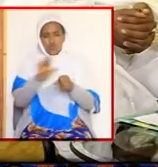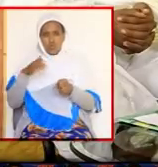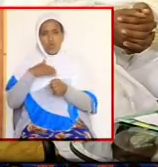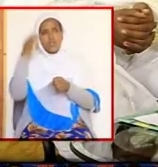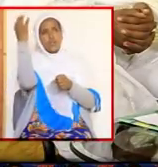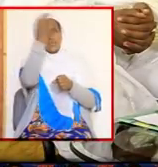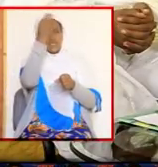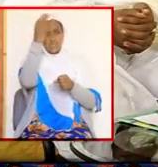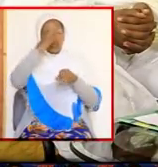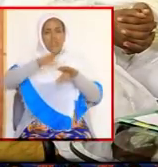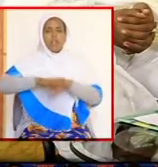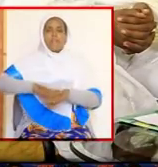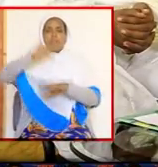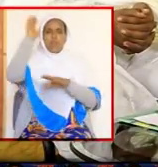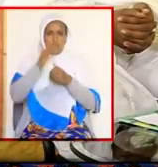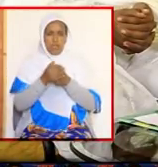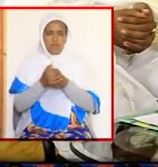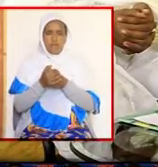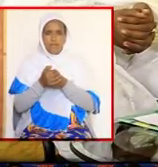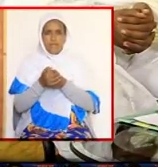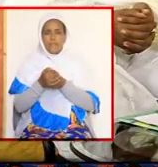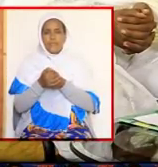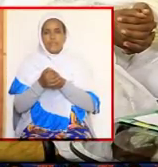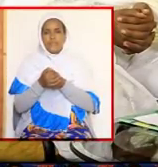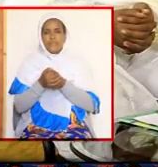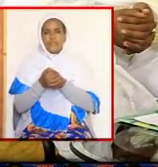ልጆቿ ከምንመሰክርላት በላይ